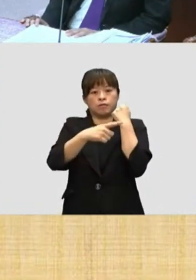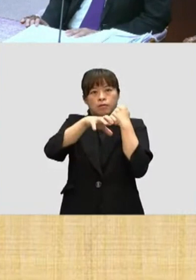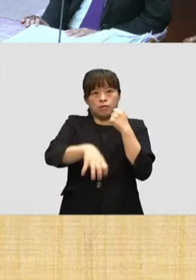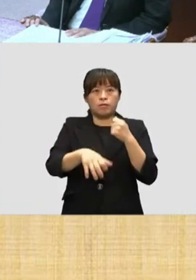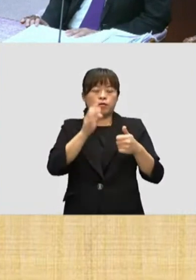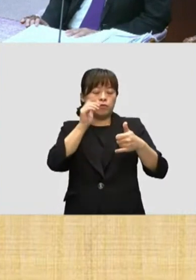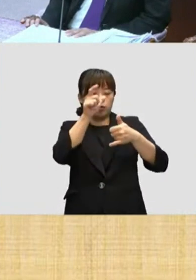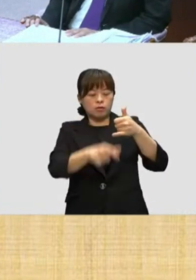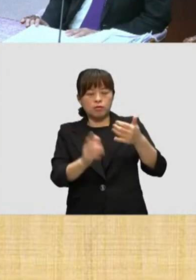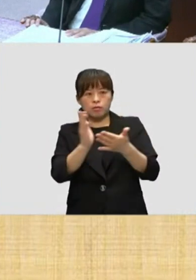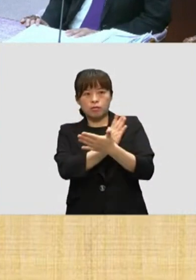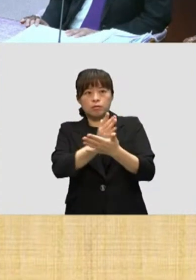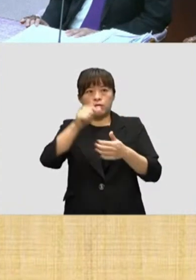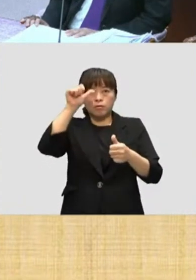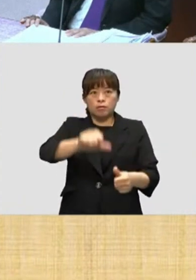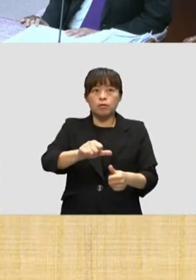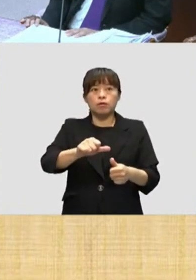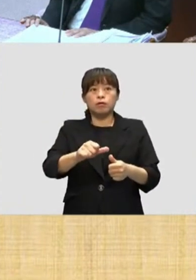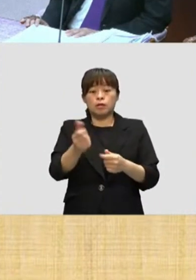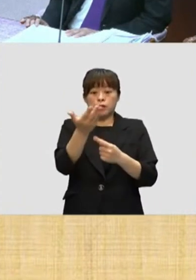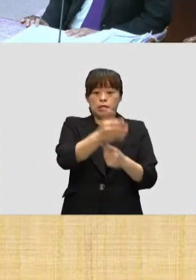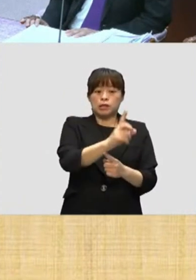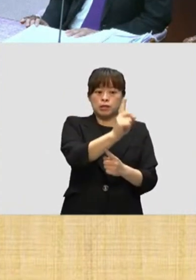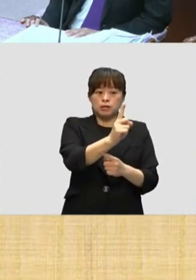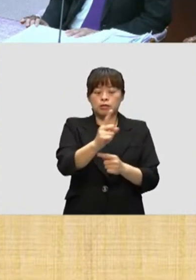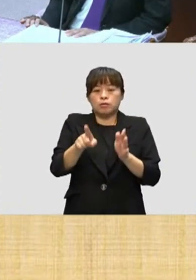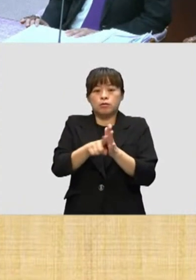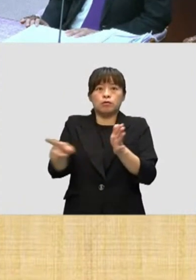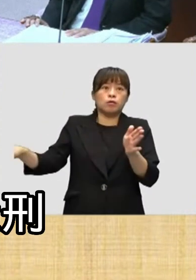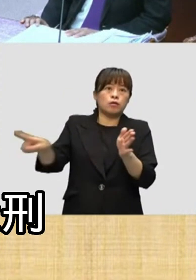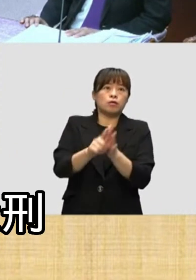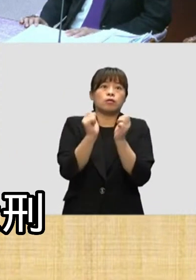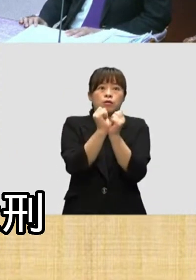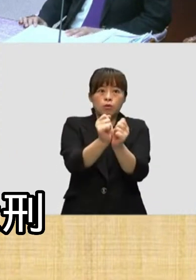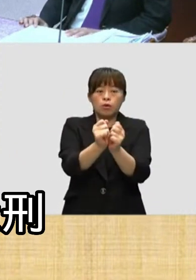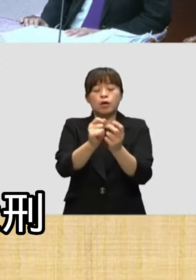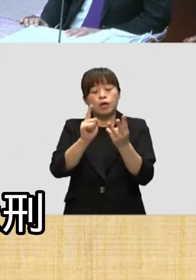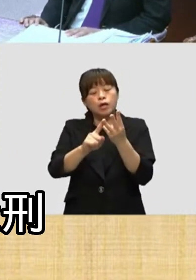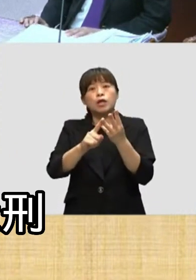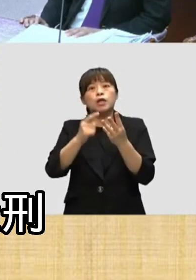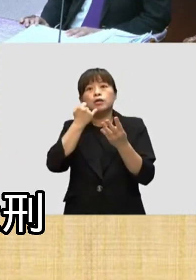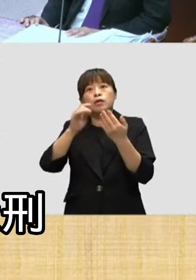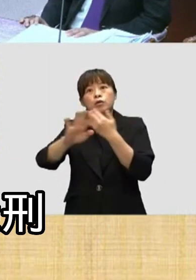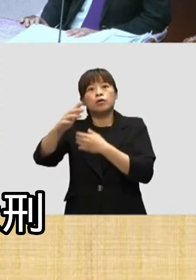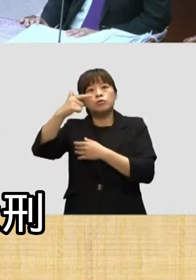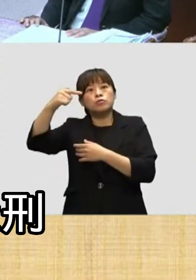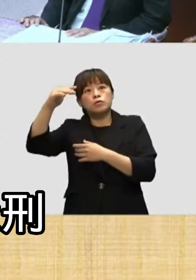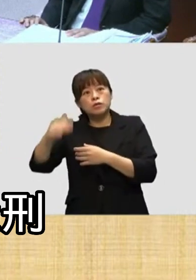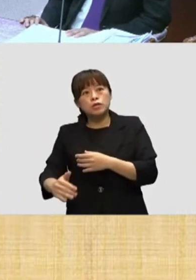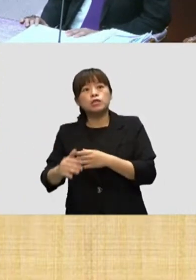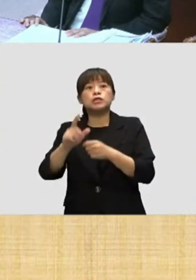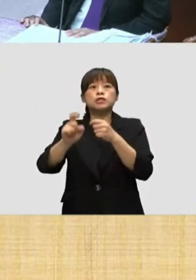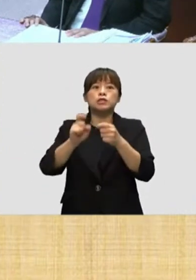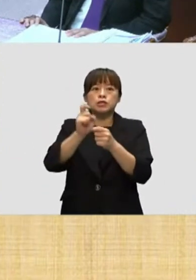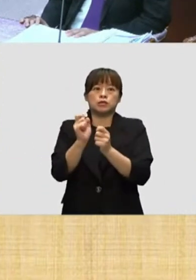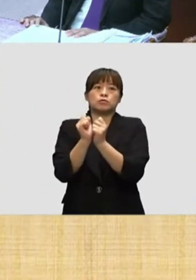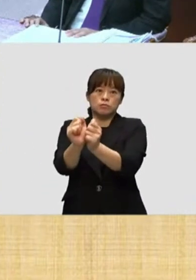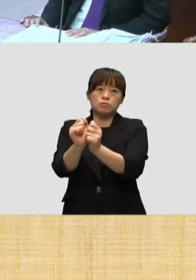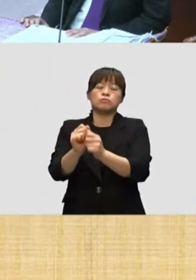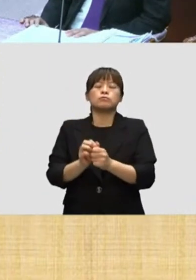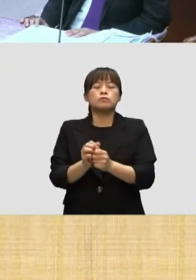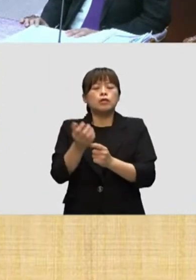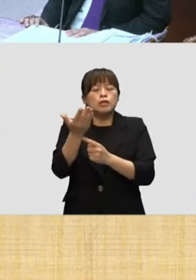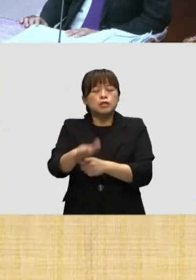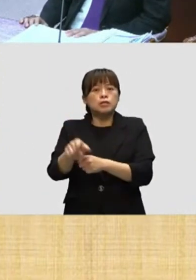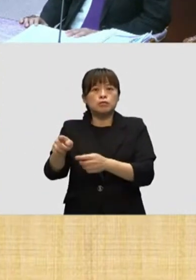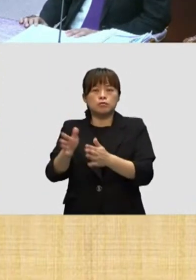个案量刑的时候，除了死刑、无期徒刑之外，还可以量处最低10年有期徒刑。至于死刑，还